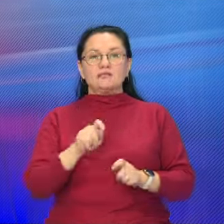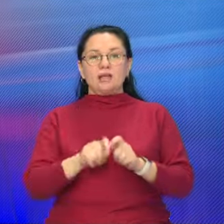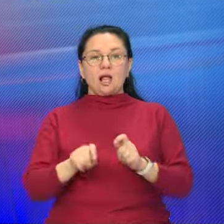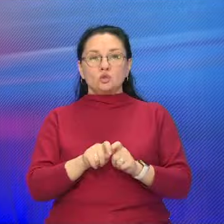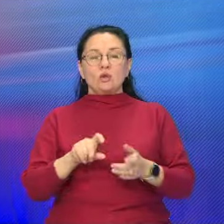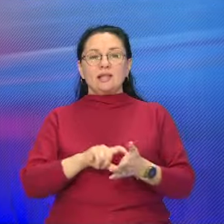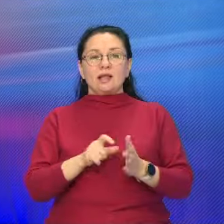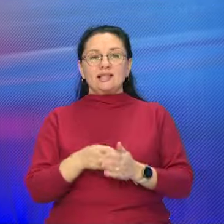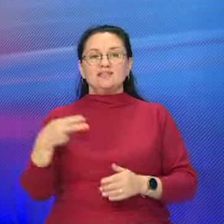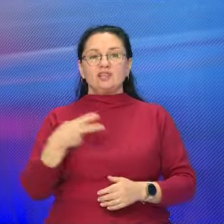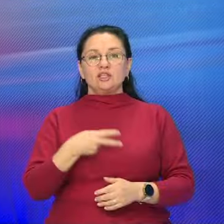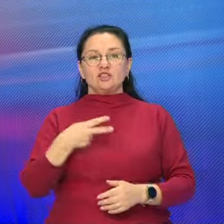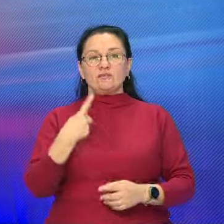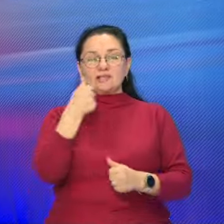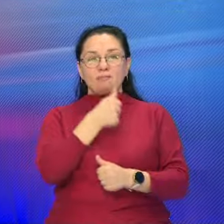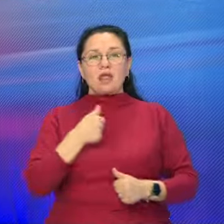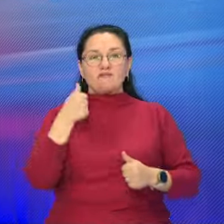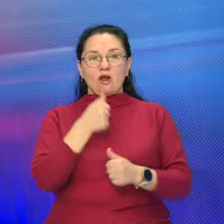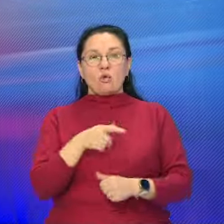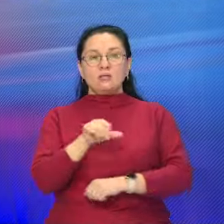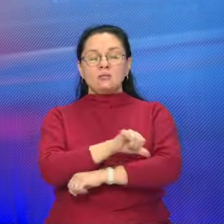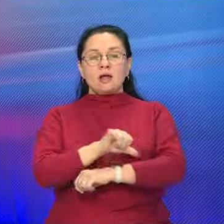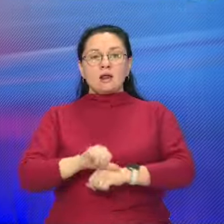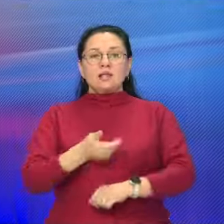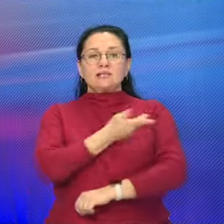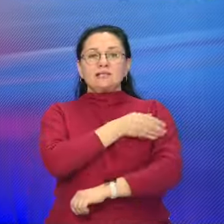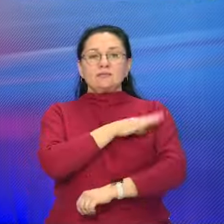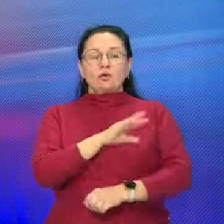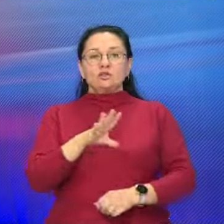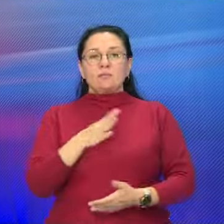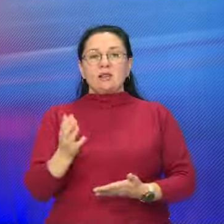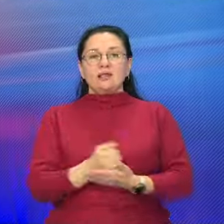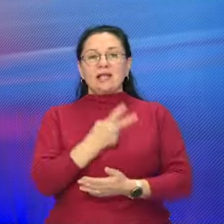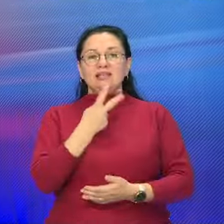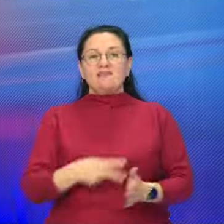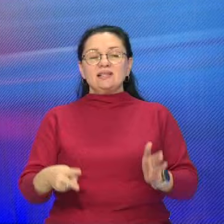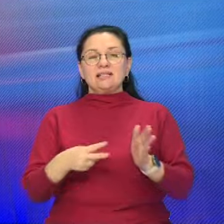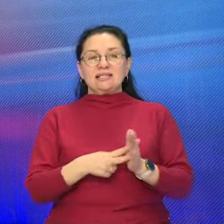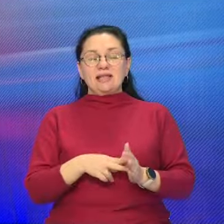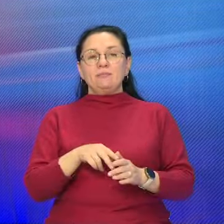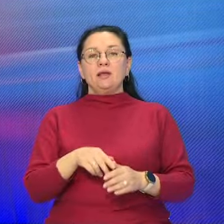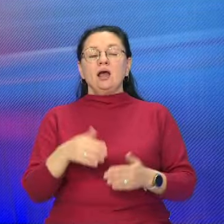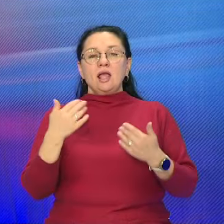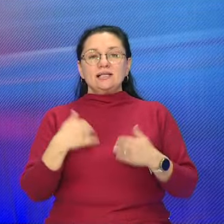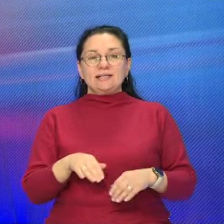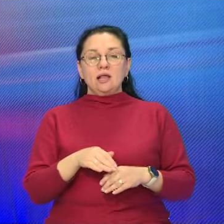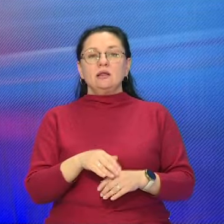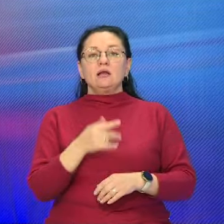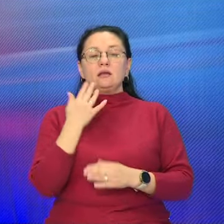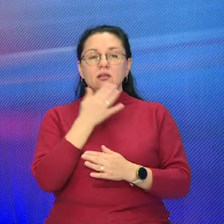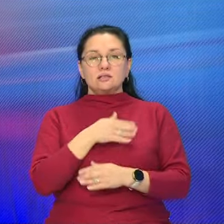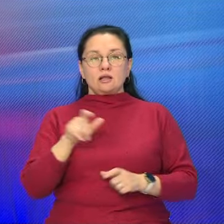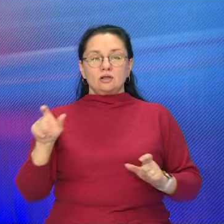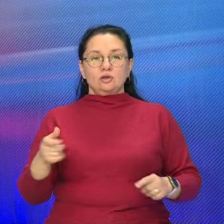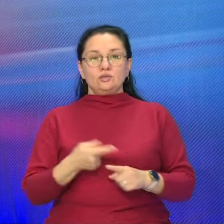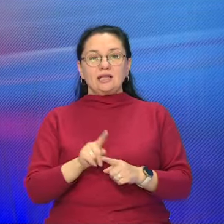с 2021 года на границе с Польшей знойдены 27 тел замежников. За опошний месяц польские